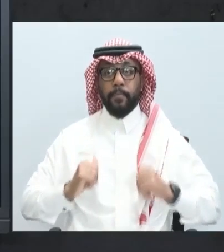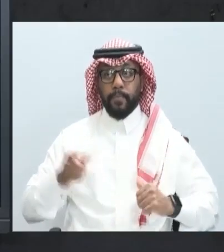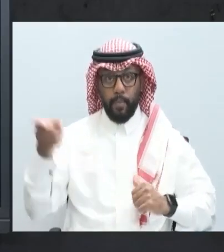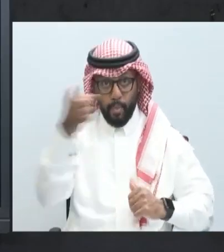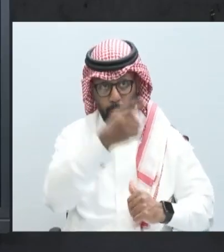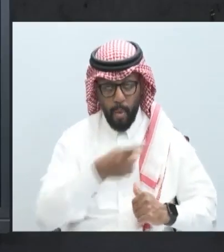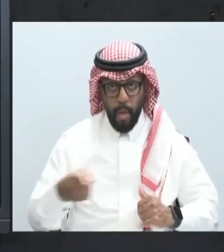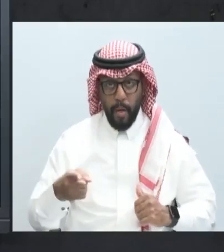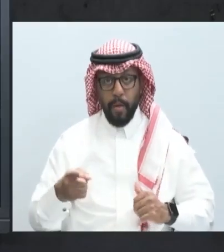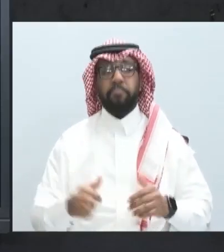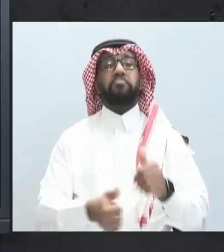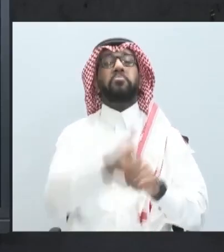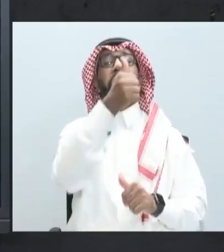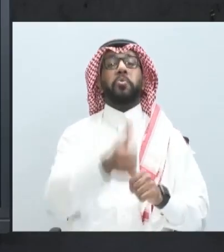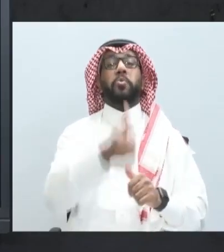ناجحه